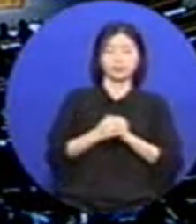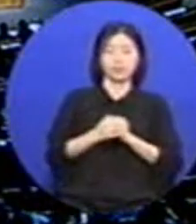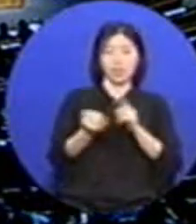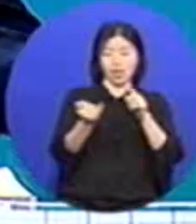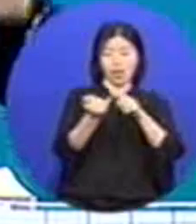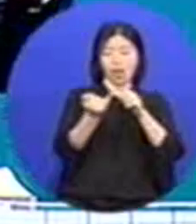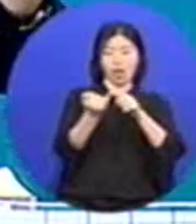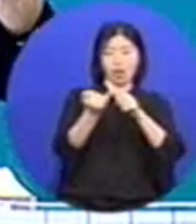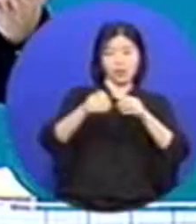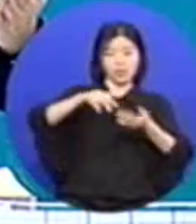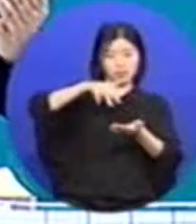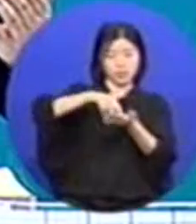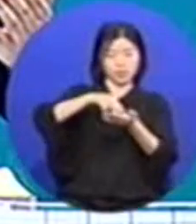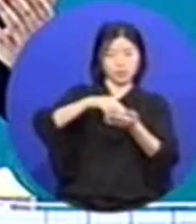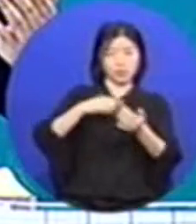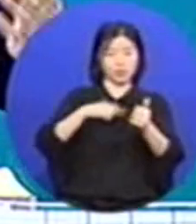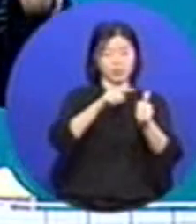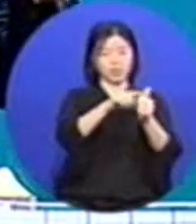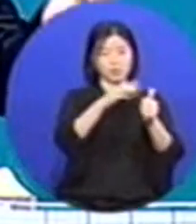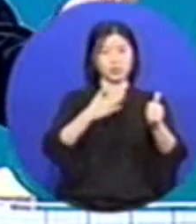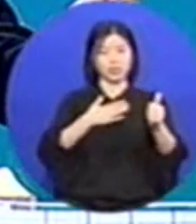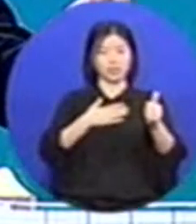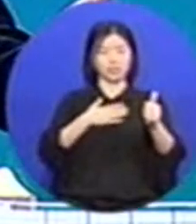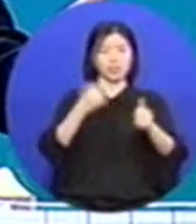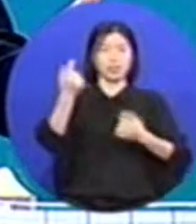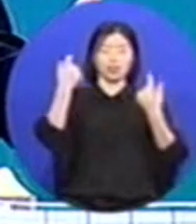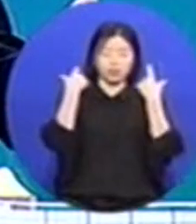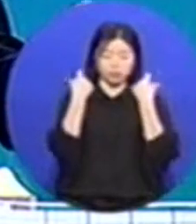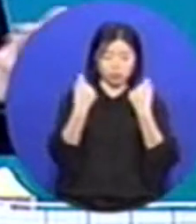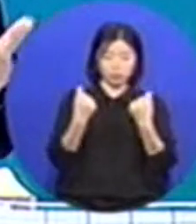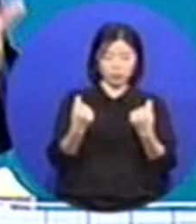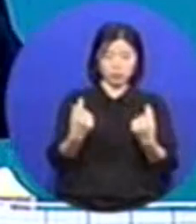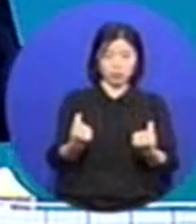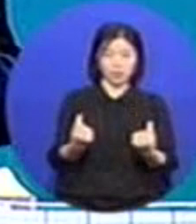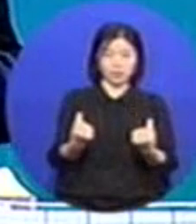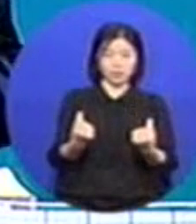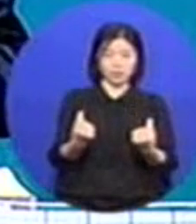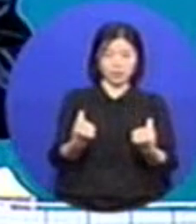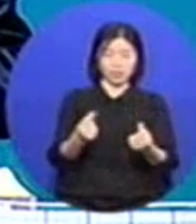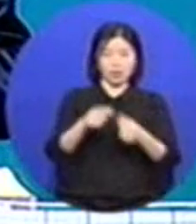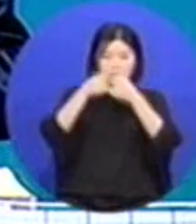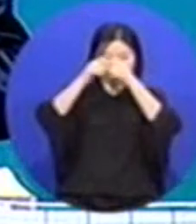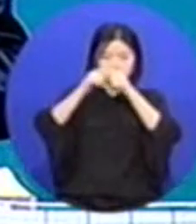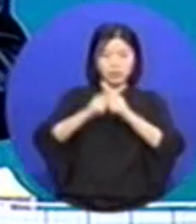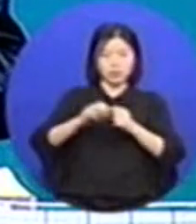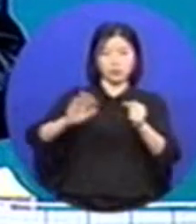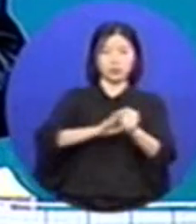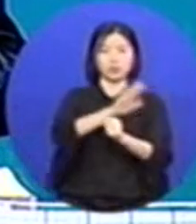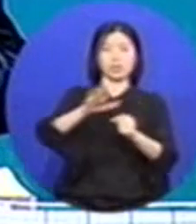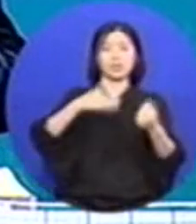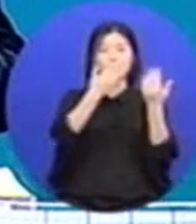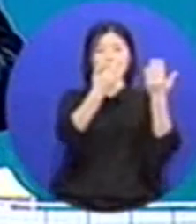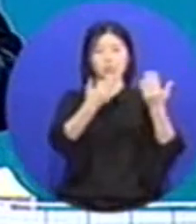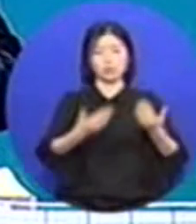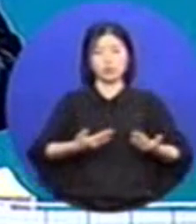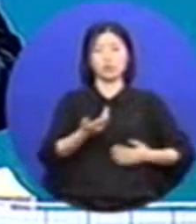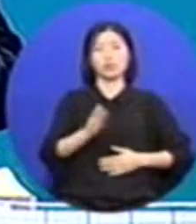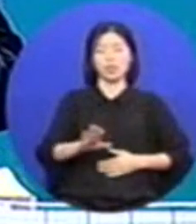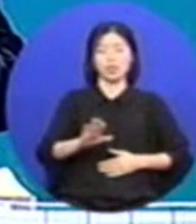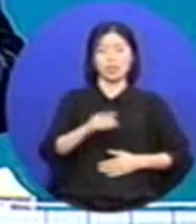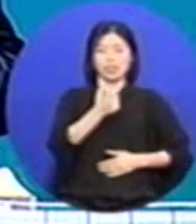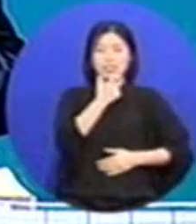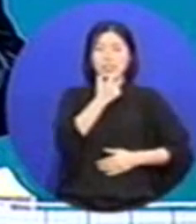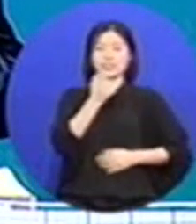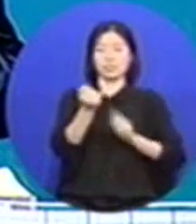입장에서 남편이 나를 예전과 전혀 다르게 정말 구체적으로 사랑해 주는 데 실 탈